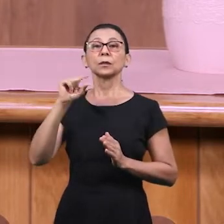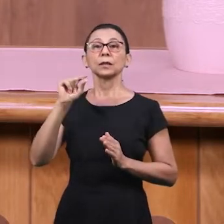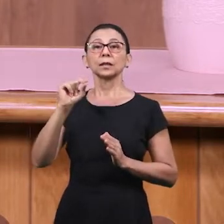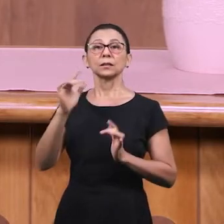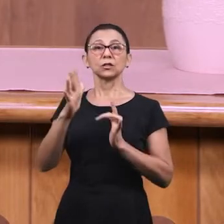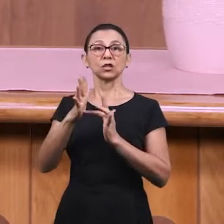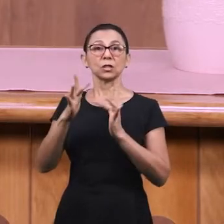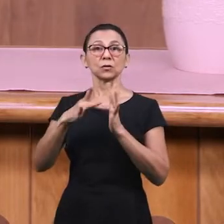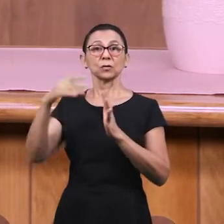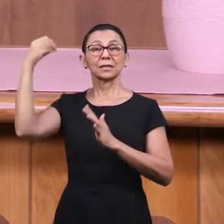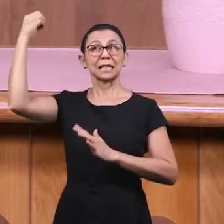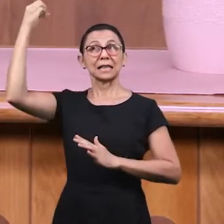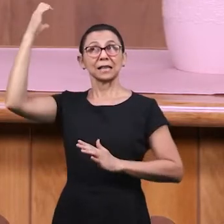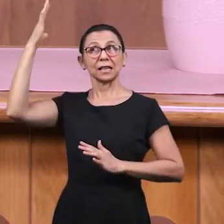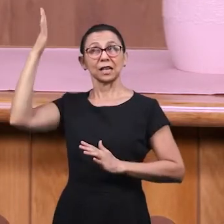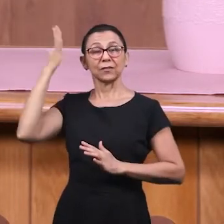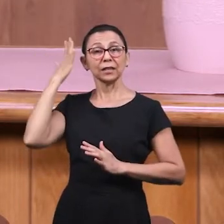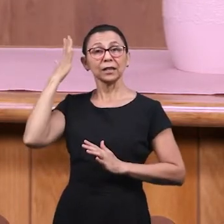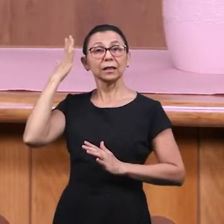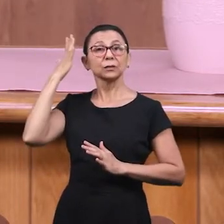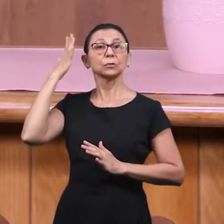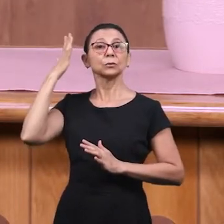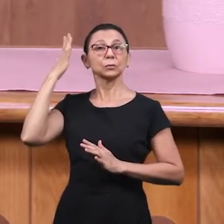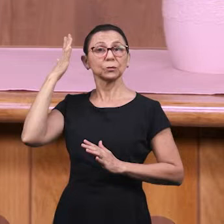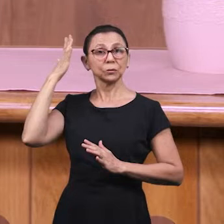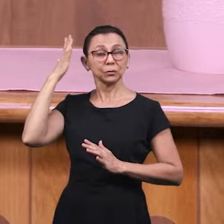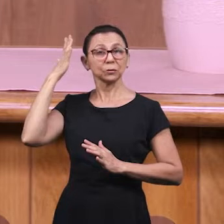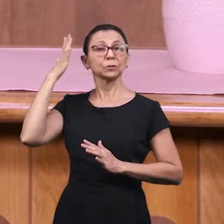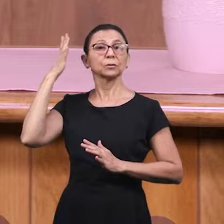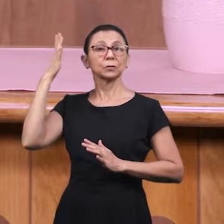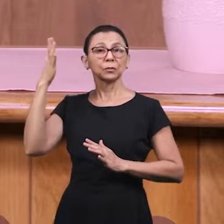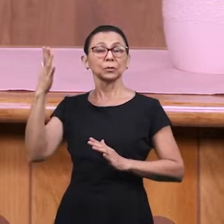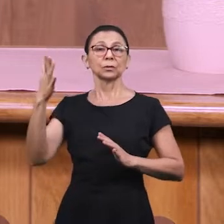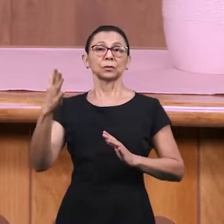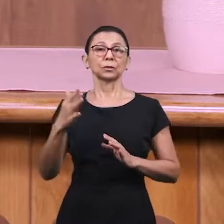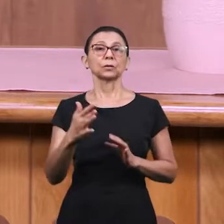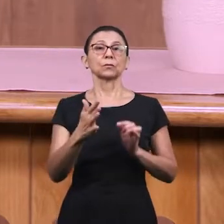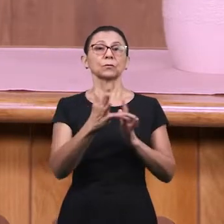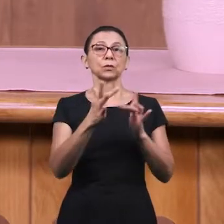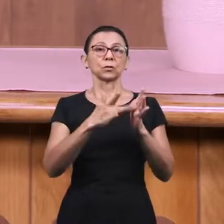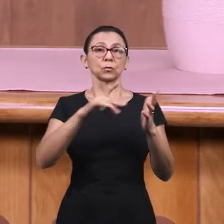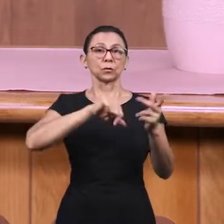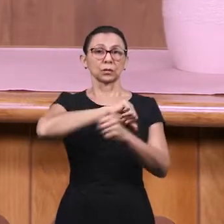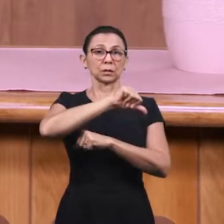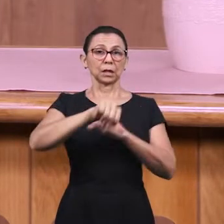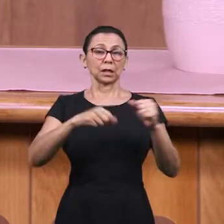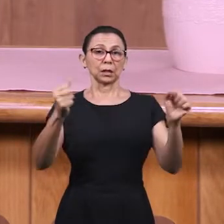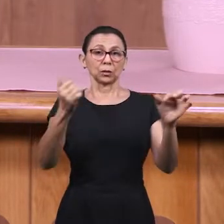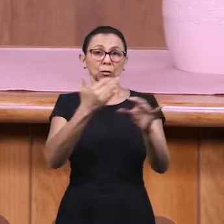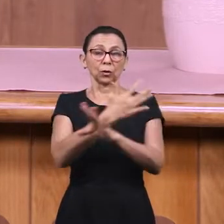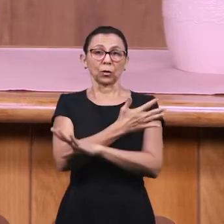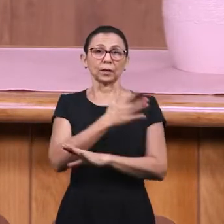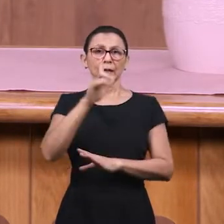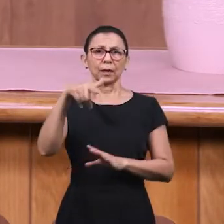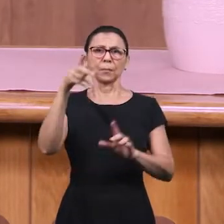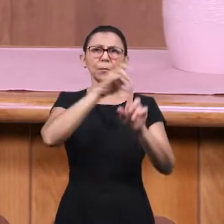Иисус. Прославленный Иисус. Пророческий Иисус. Это то, чем жила